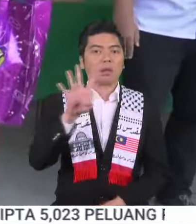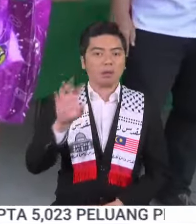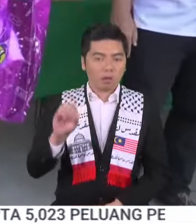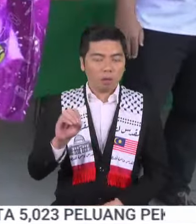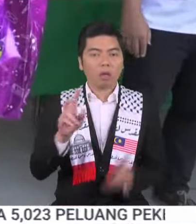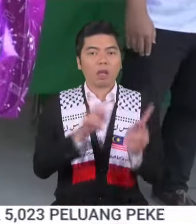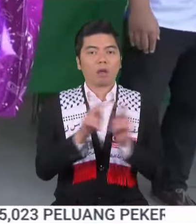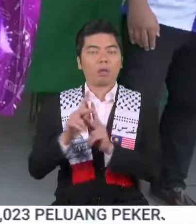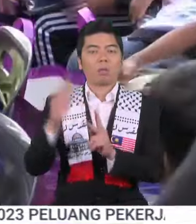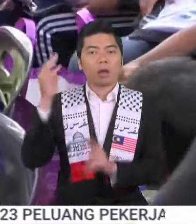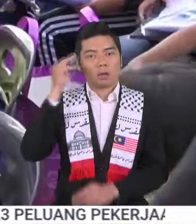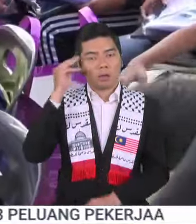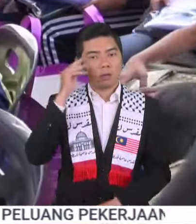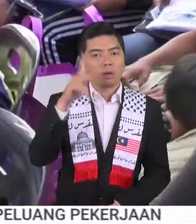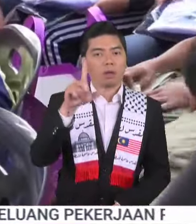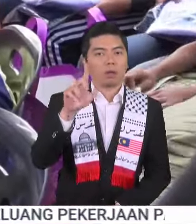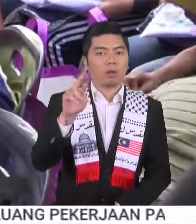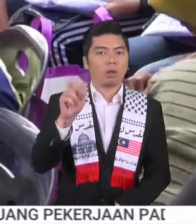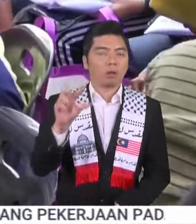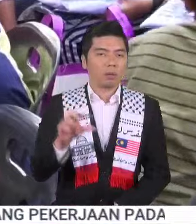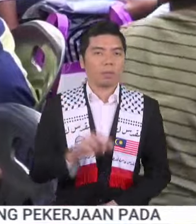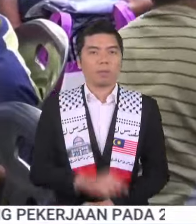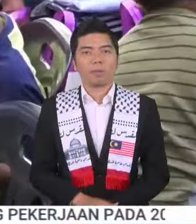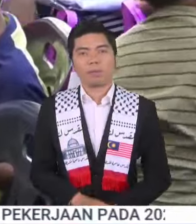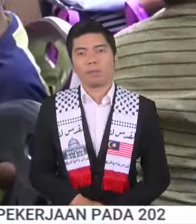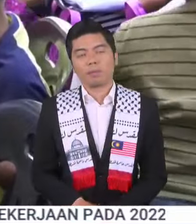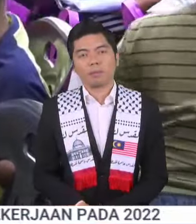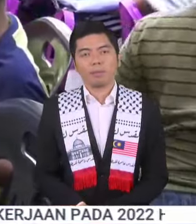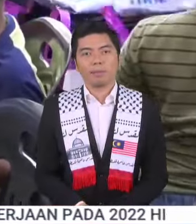kebangsaan Kampung Melayu keluang